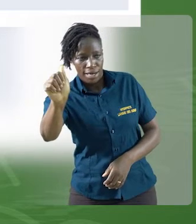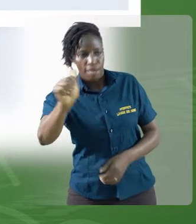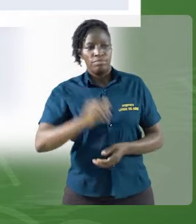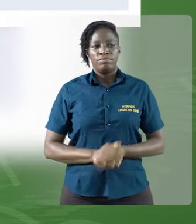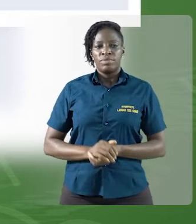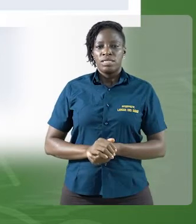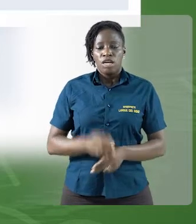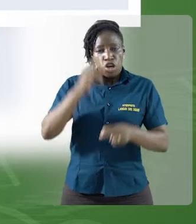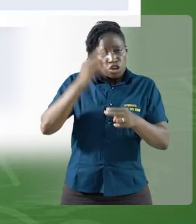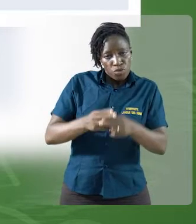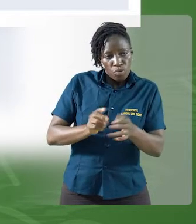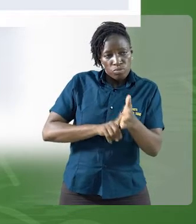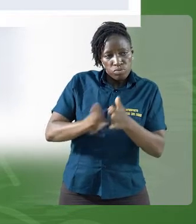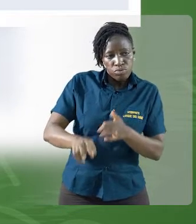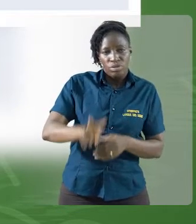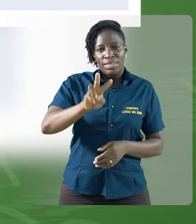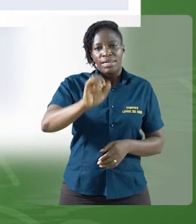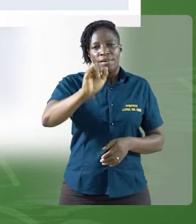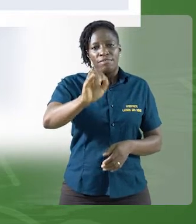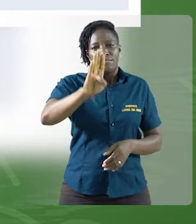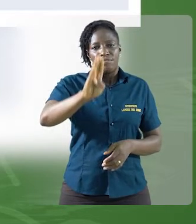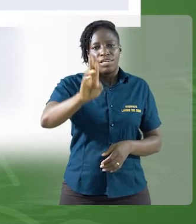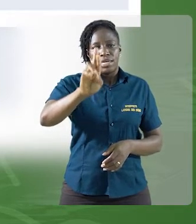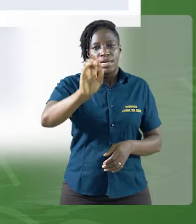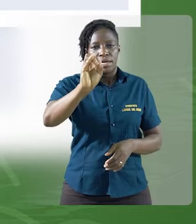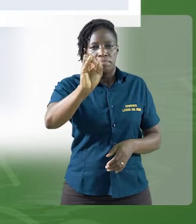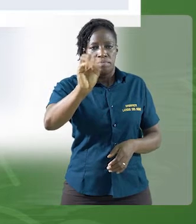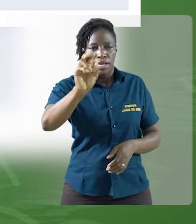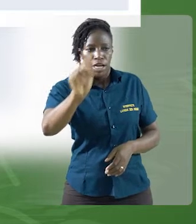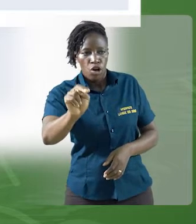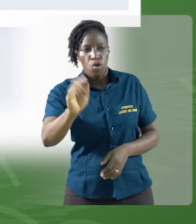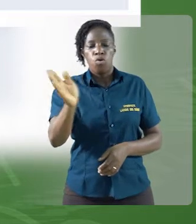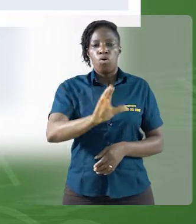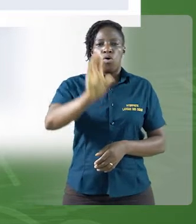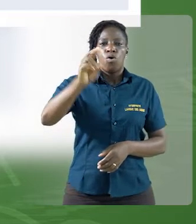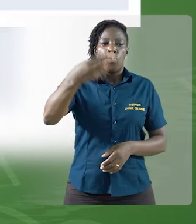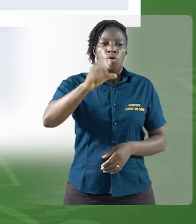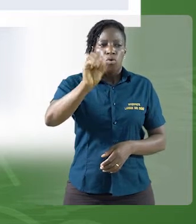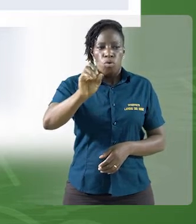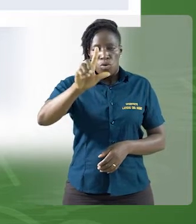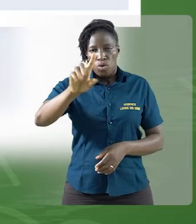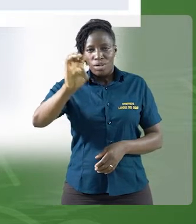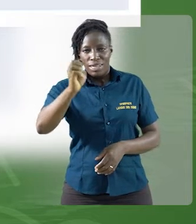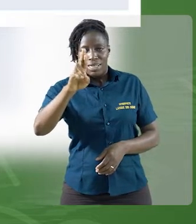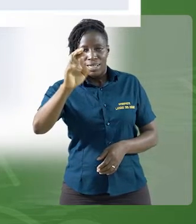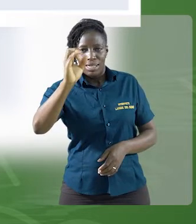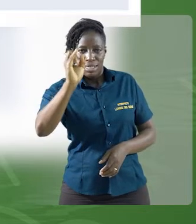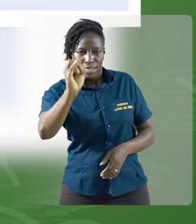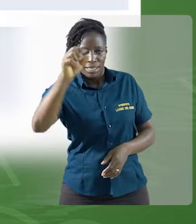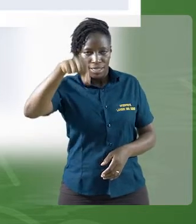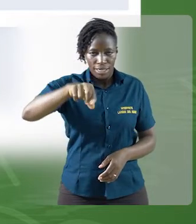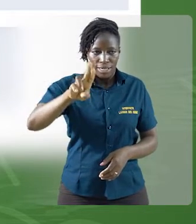Le microbe responsable du choléra est le Vibrio cholérique. Le mode de contamination est